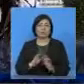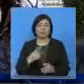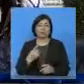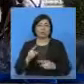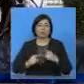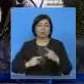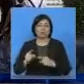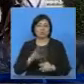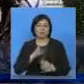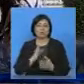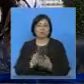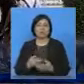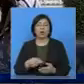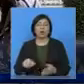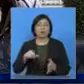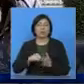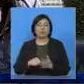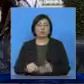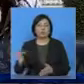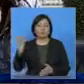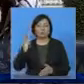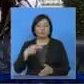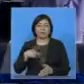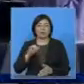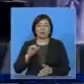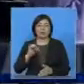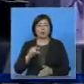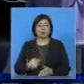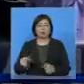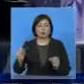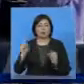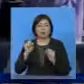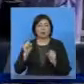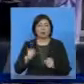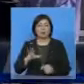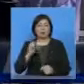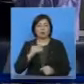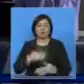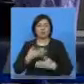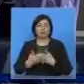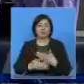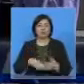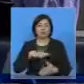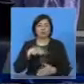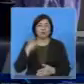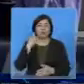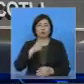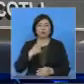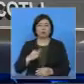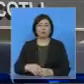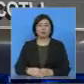одну родственницу. Присутствующие вспоминали Даулета и его спортивные успехи, к которым он шел долгие годы.